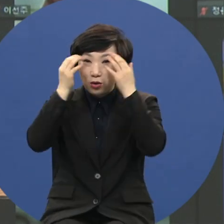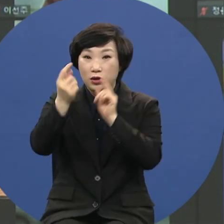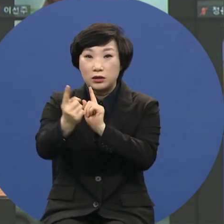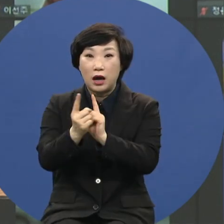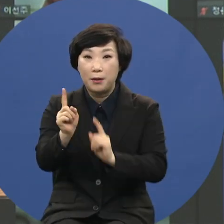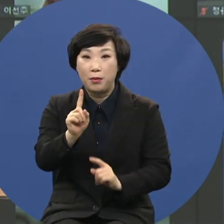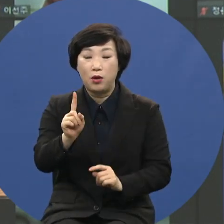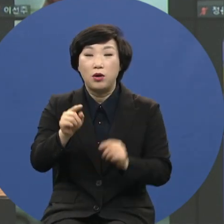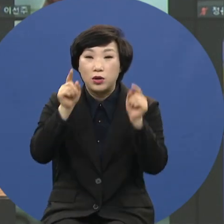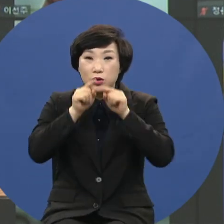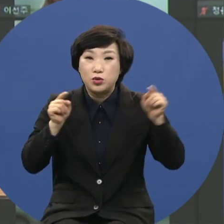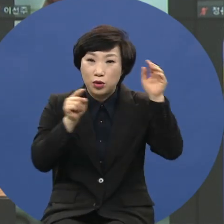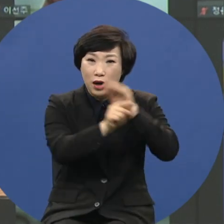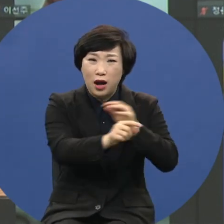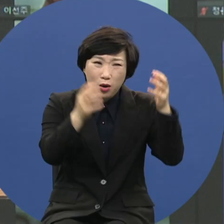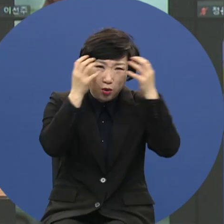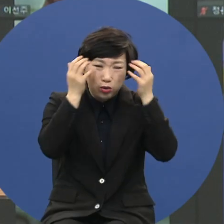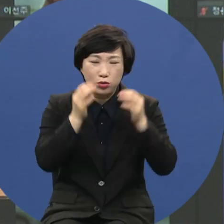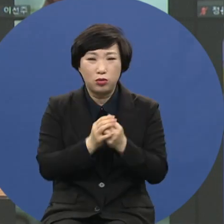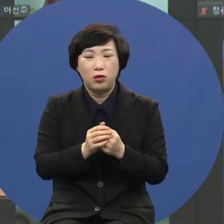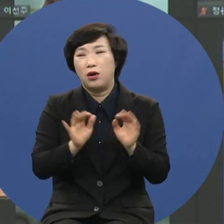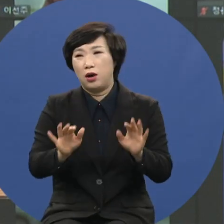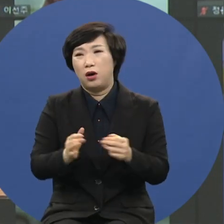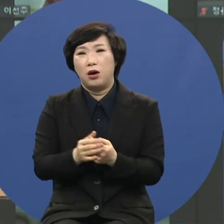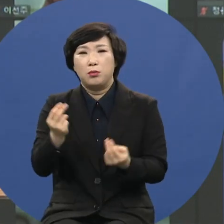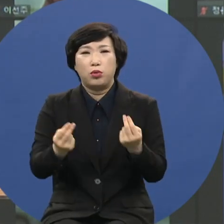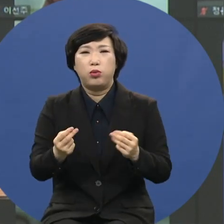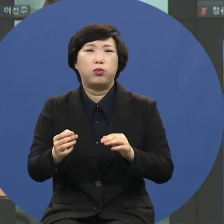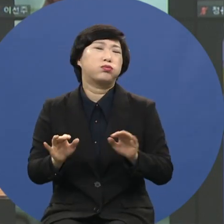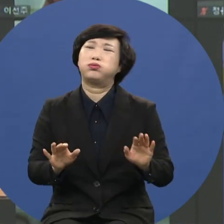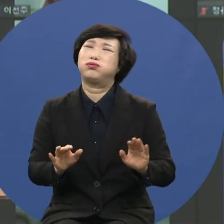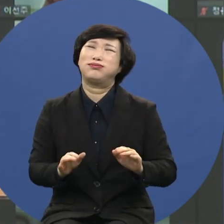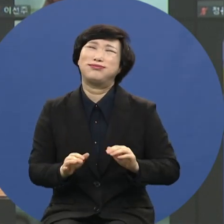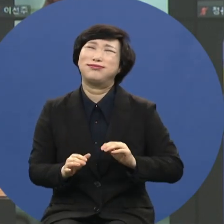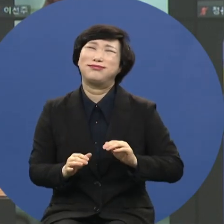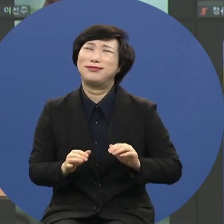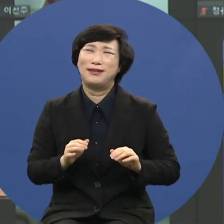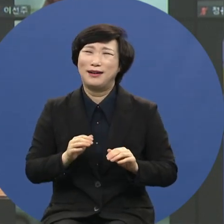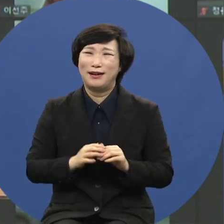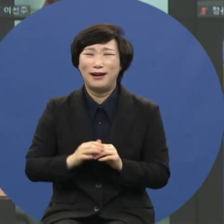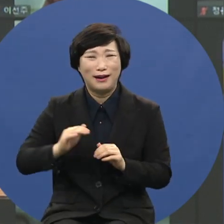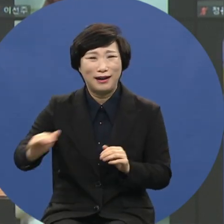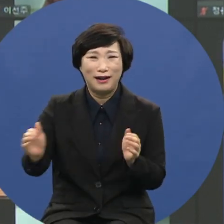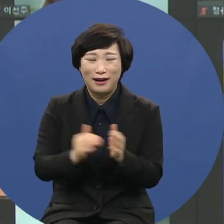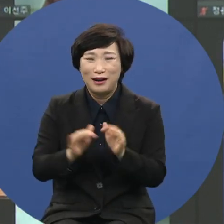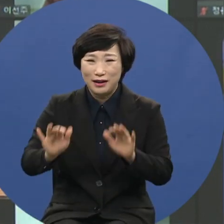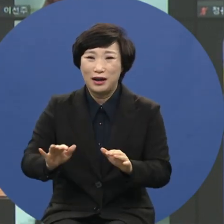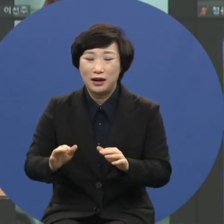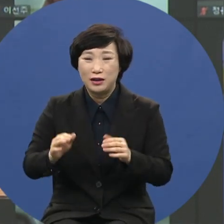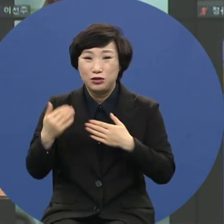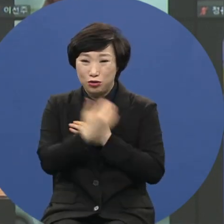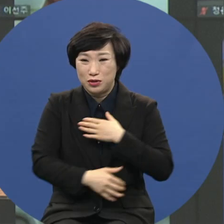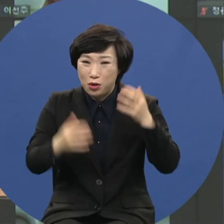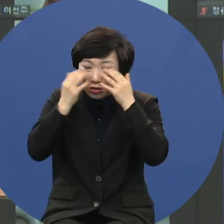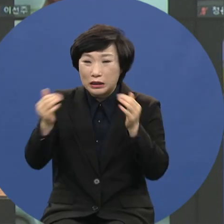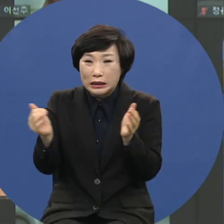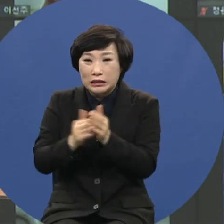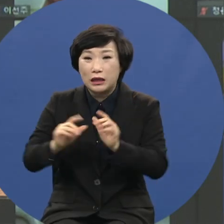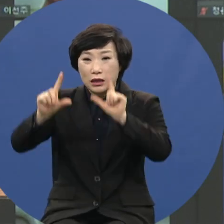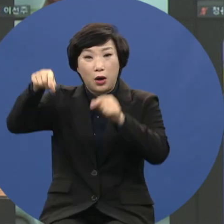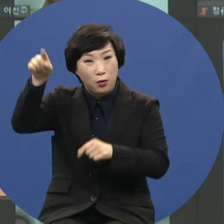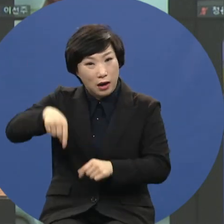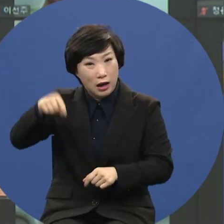고통은 지옥의 고통에 비교가 되지 않는 거야. 이 고통은 끝날 날이 와. 그러나